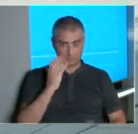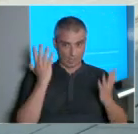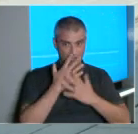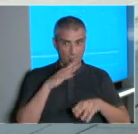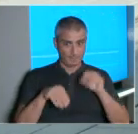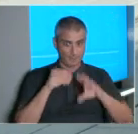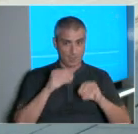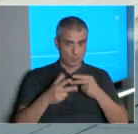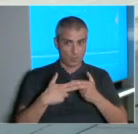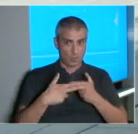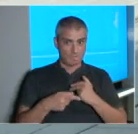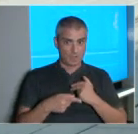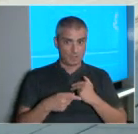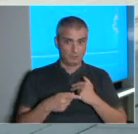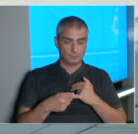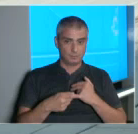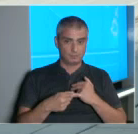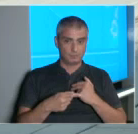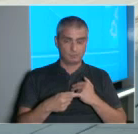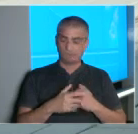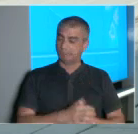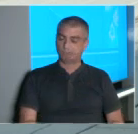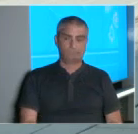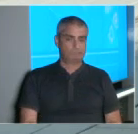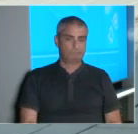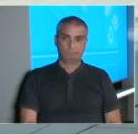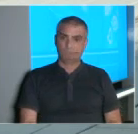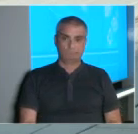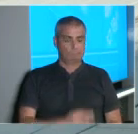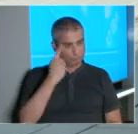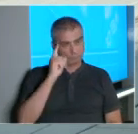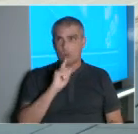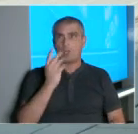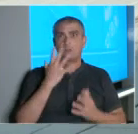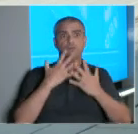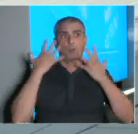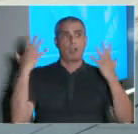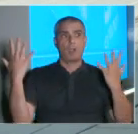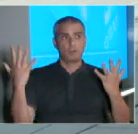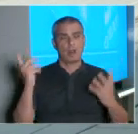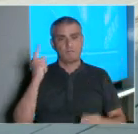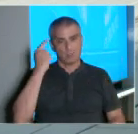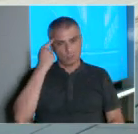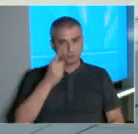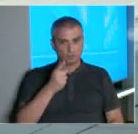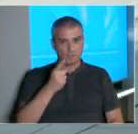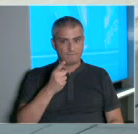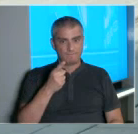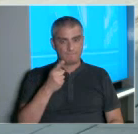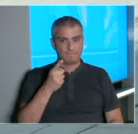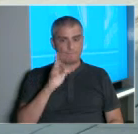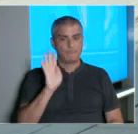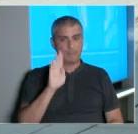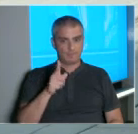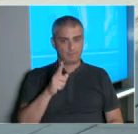הפתעה במערכת הבחירות הקרובה? לא חושב, לא משהו דרסטי. אני חושב